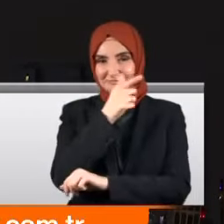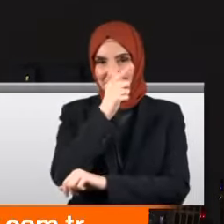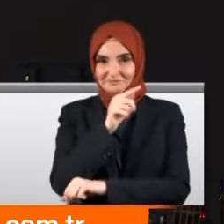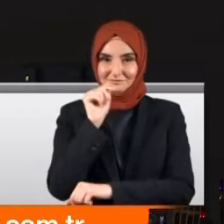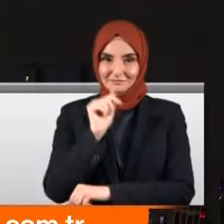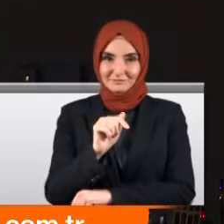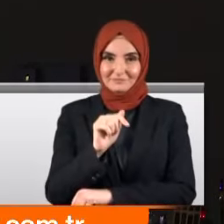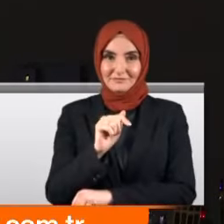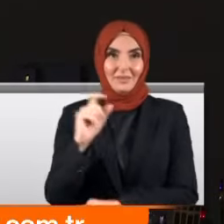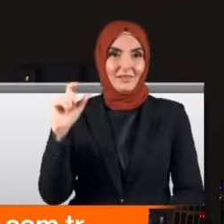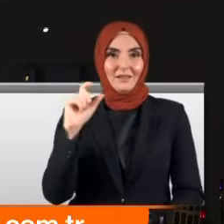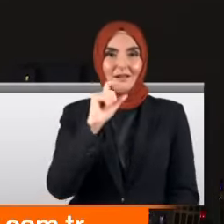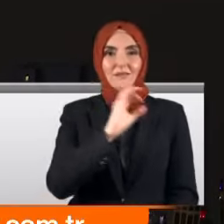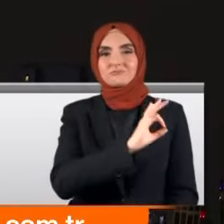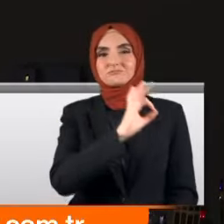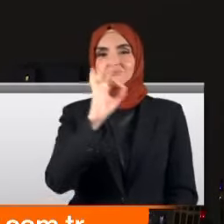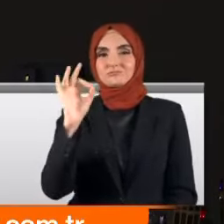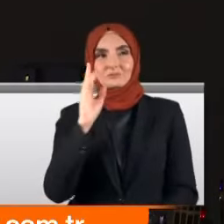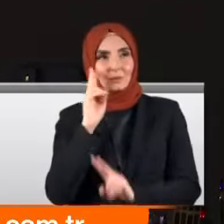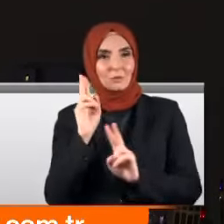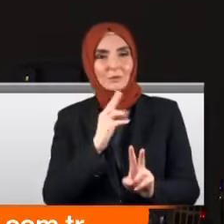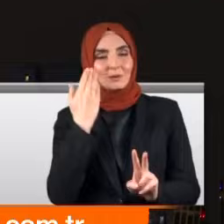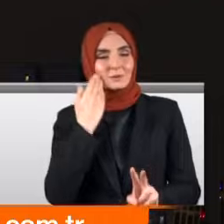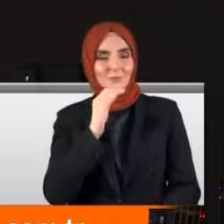gören herkesi büyüledi.